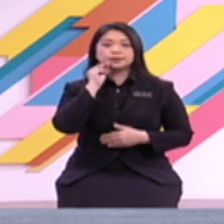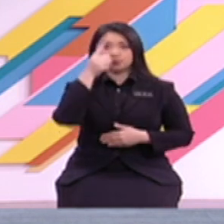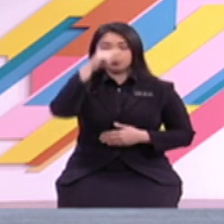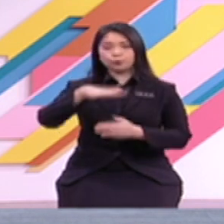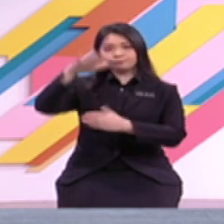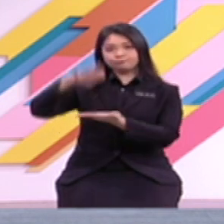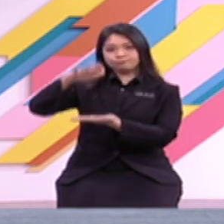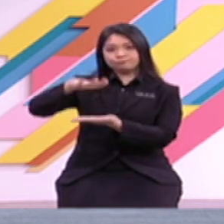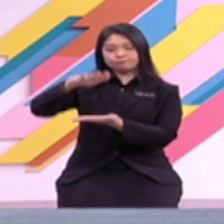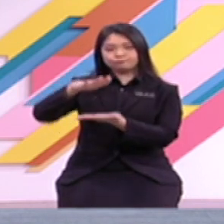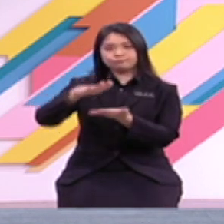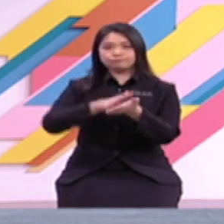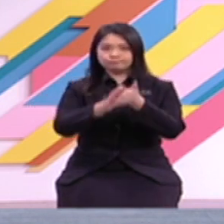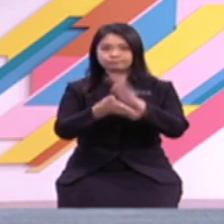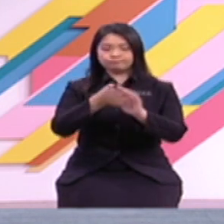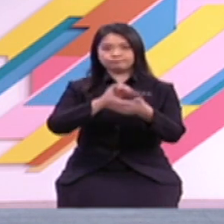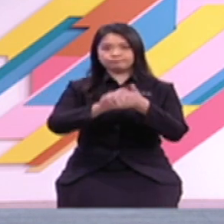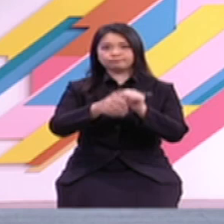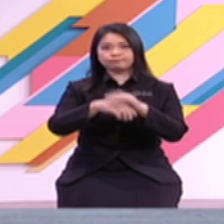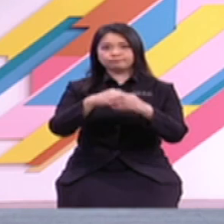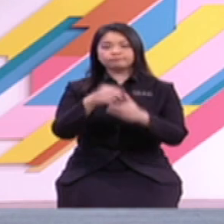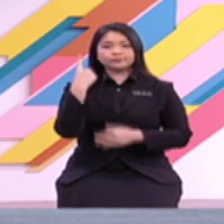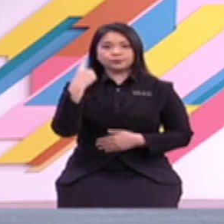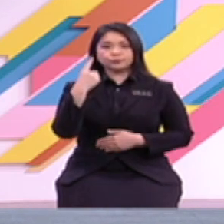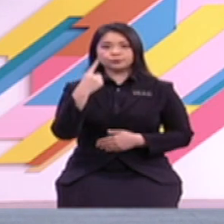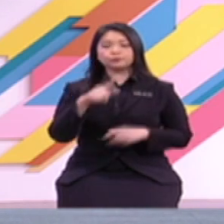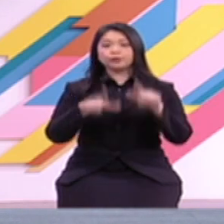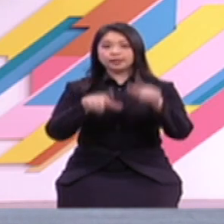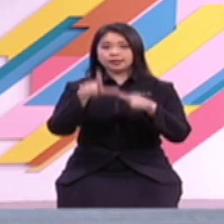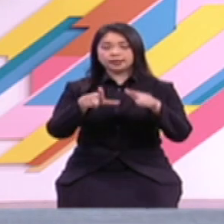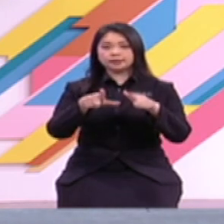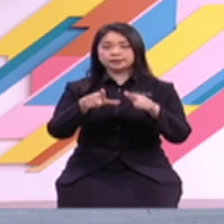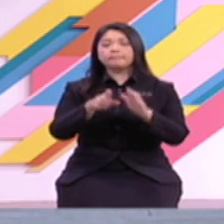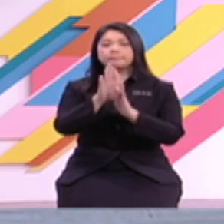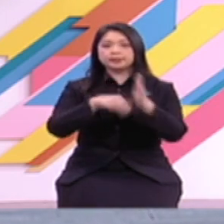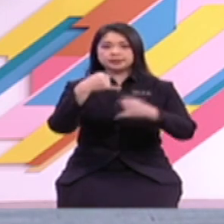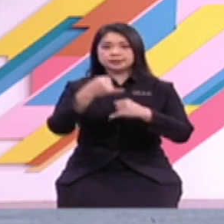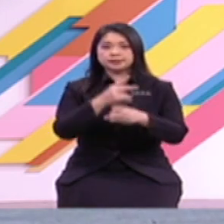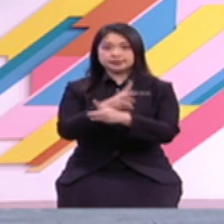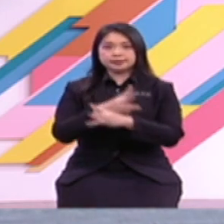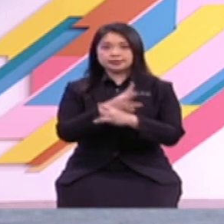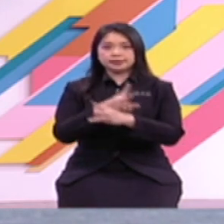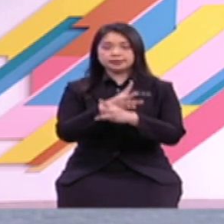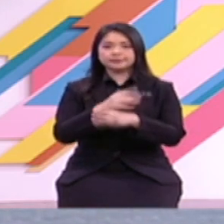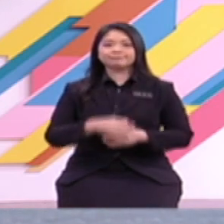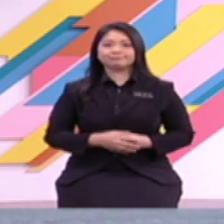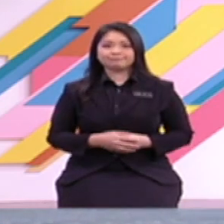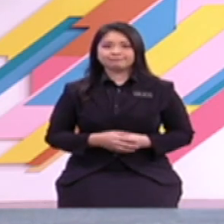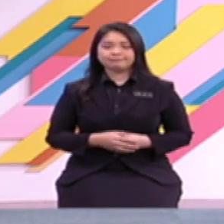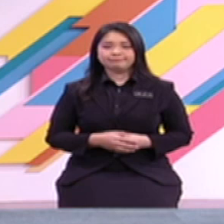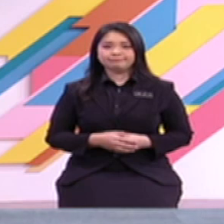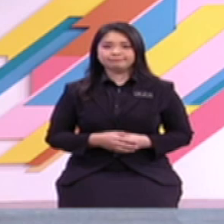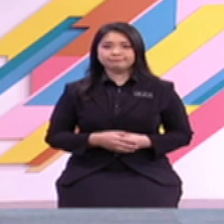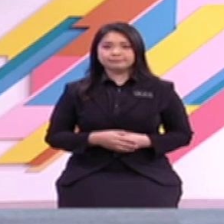memesan Itachi tangan terlebih dahulu sebagai langkah kita berjaga-jaga karena pun akan mensanitasi